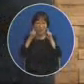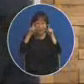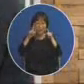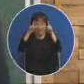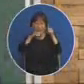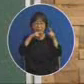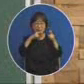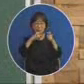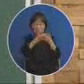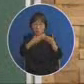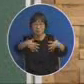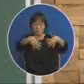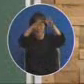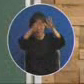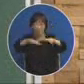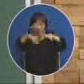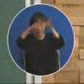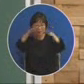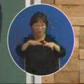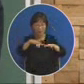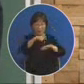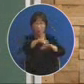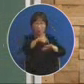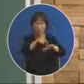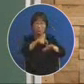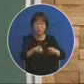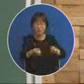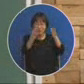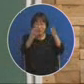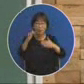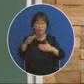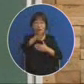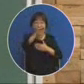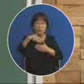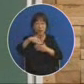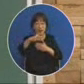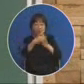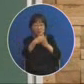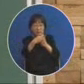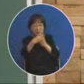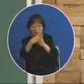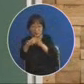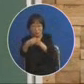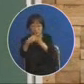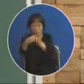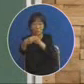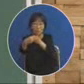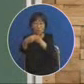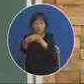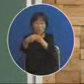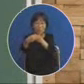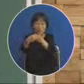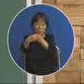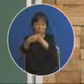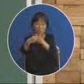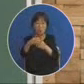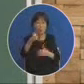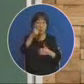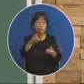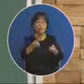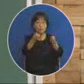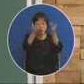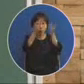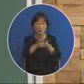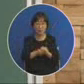Passover. 여러분 가는 길을 인도합니다. 오순절. God leads the path that you take. That's the Pentecost. 다 망한다고 했는데 곡식을도 창구에